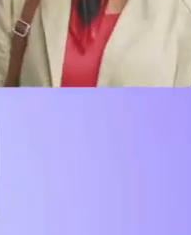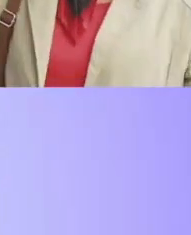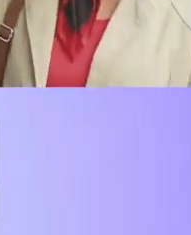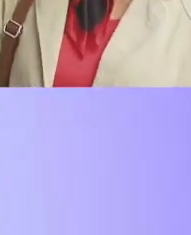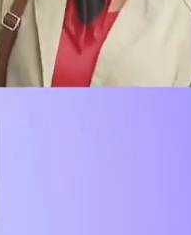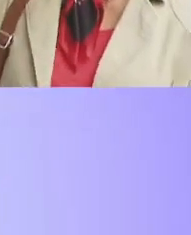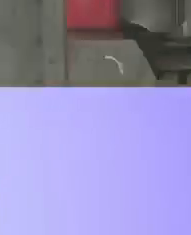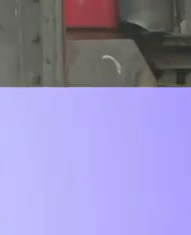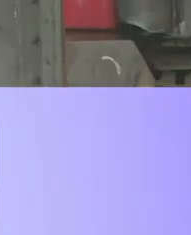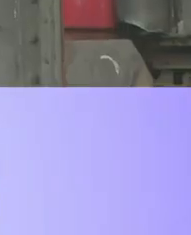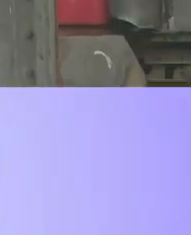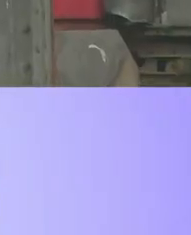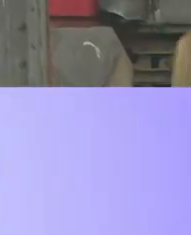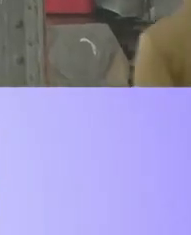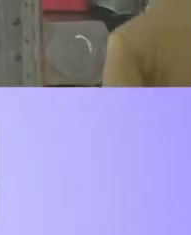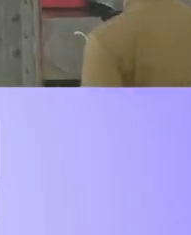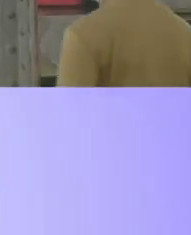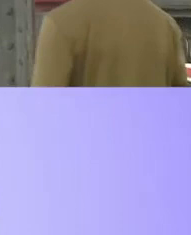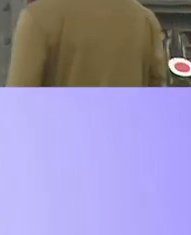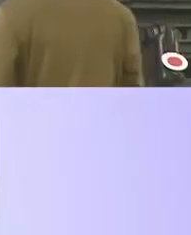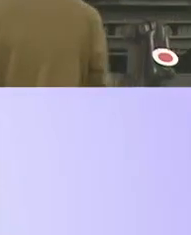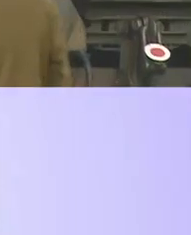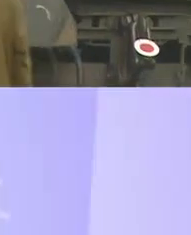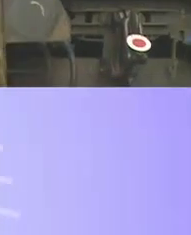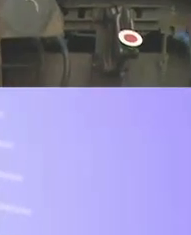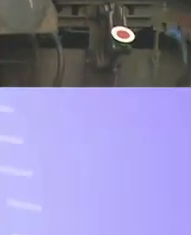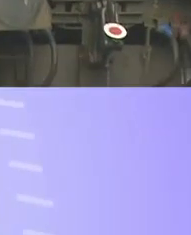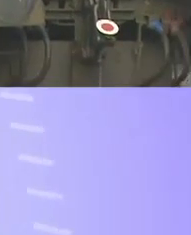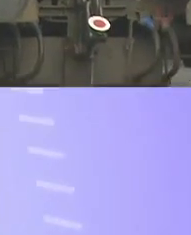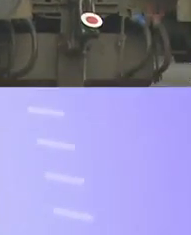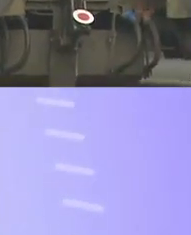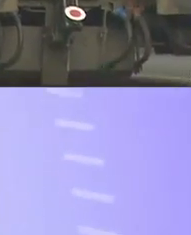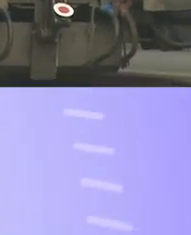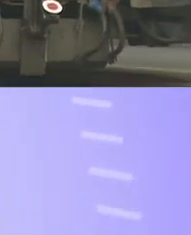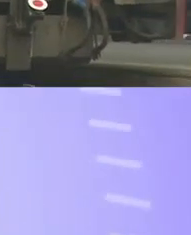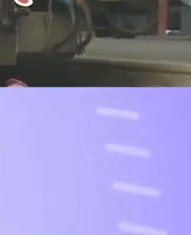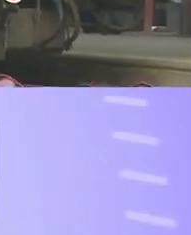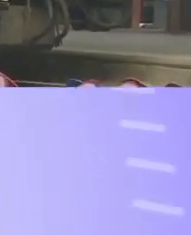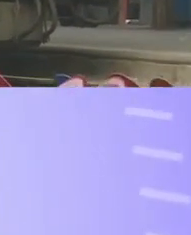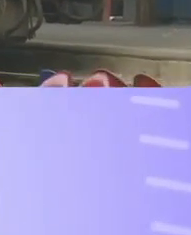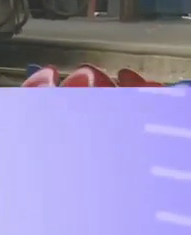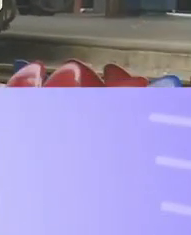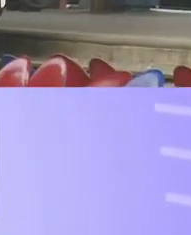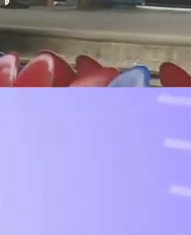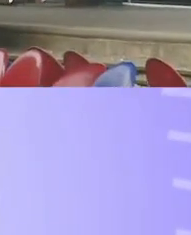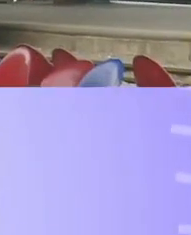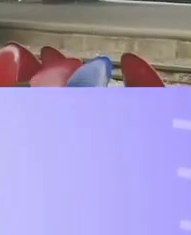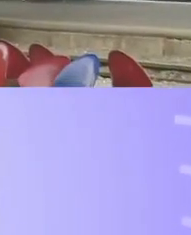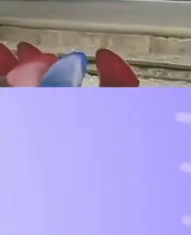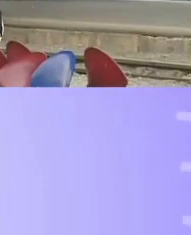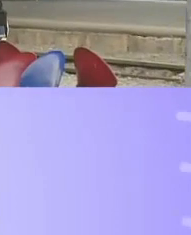lucrărilor, dar 500 de kilometri din cei 700 s-au făcut cu banii europeni. Din 2007 încoace, vreo 5 miliarde de euro au intrat